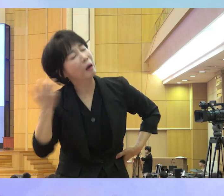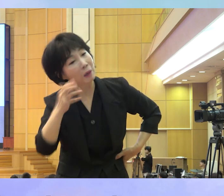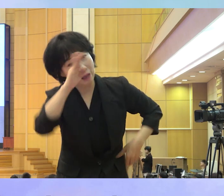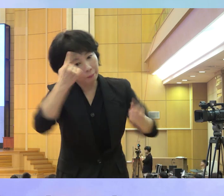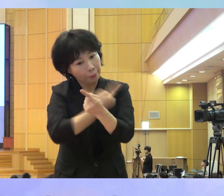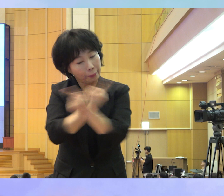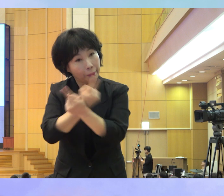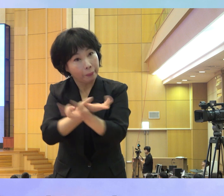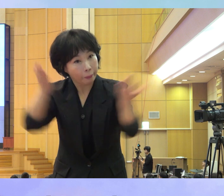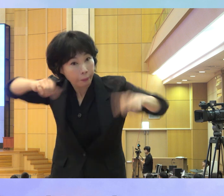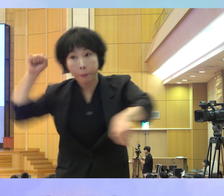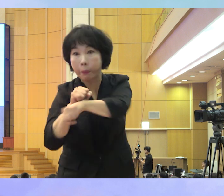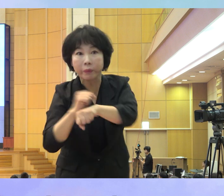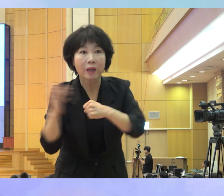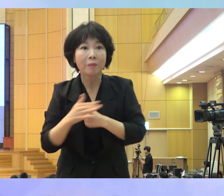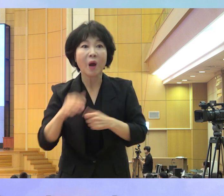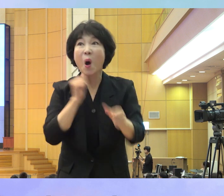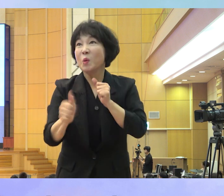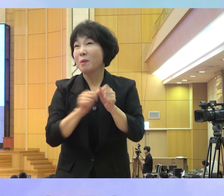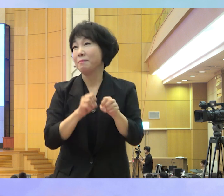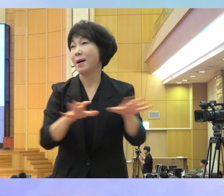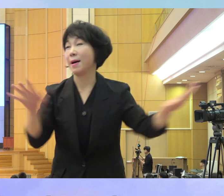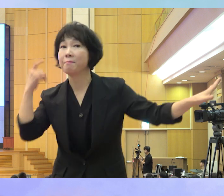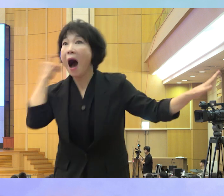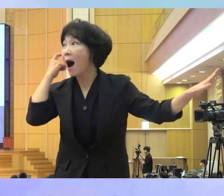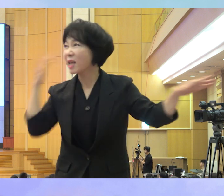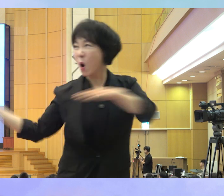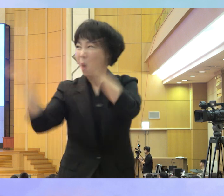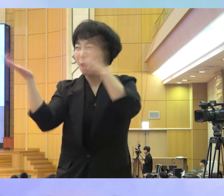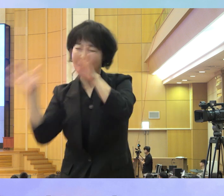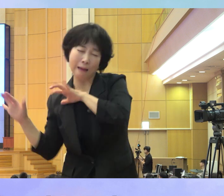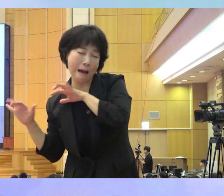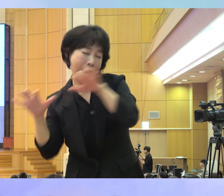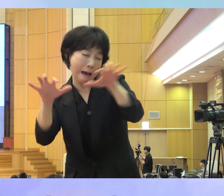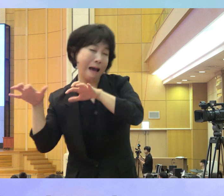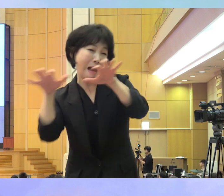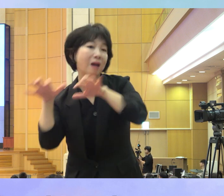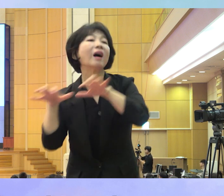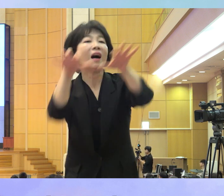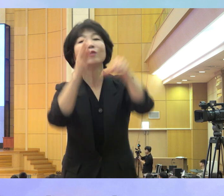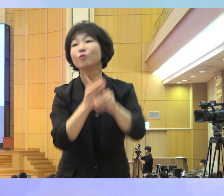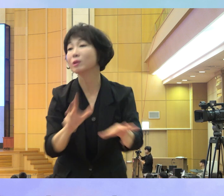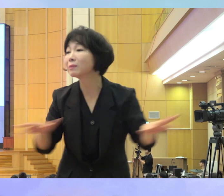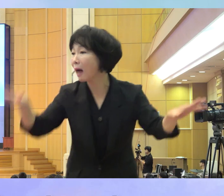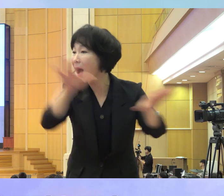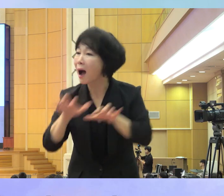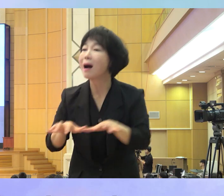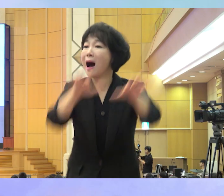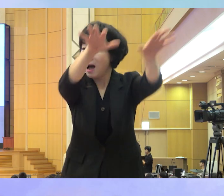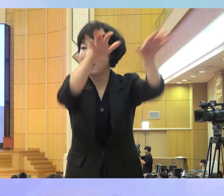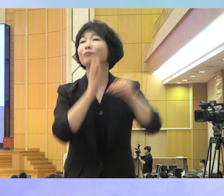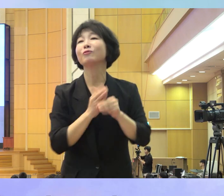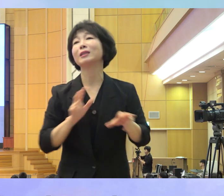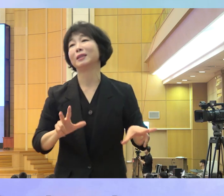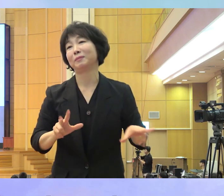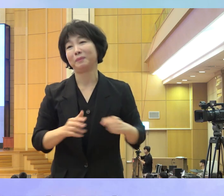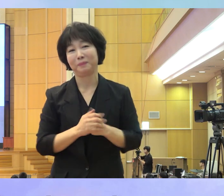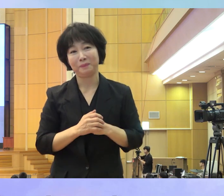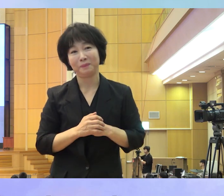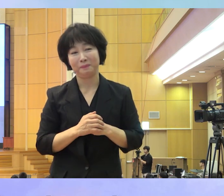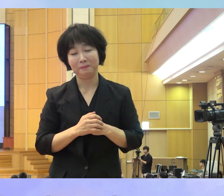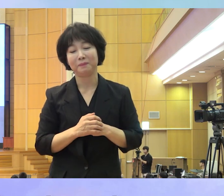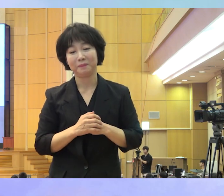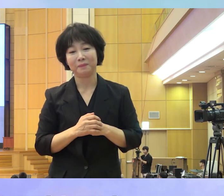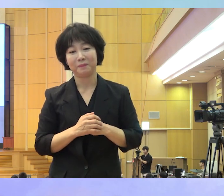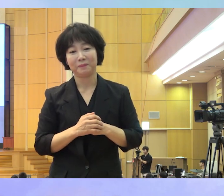병을 고치다 보니까 많은 사람들이 예수님께 고침받으려고 예수님을 따랐다, 이런